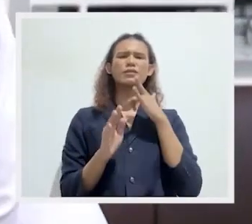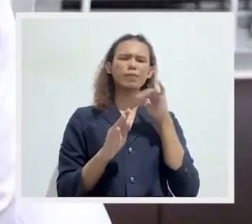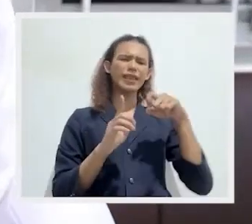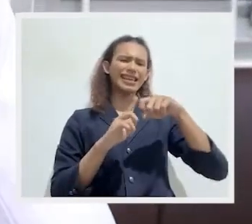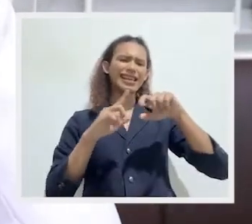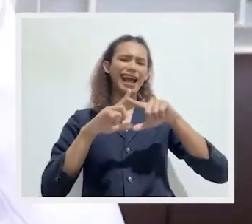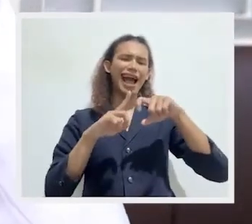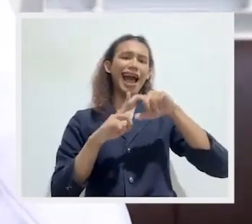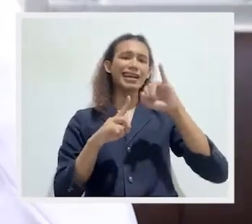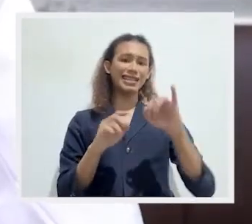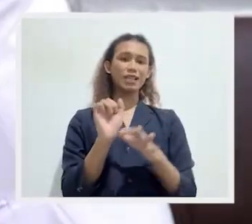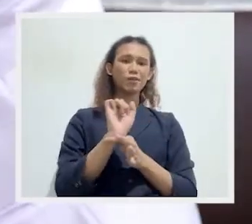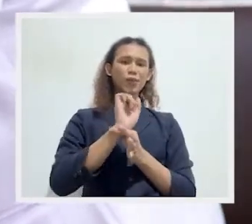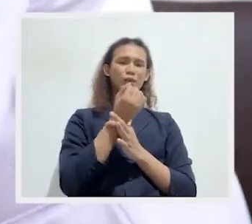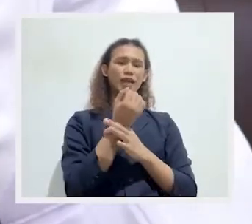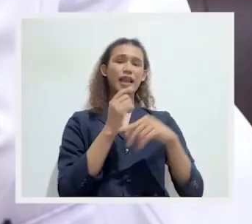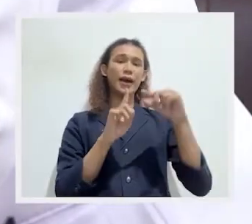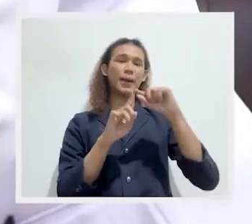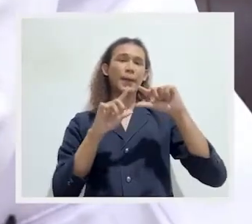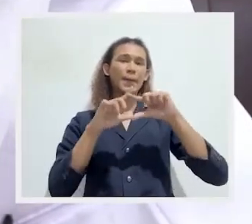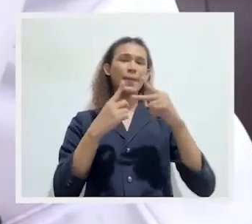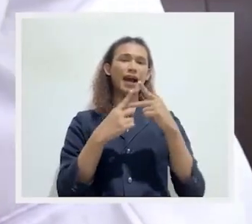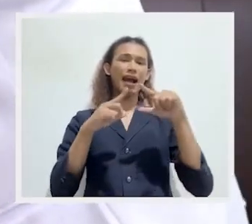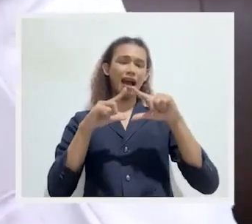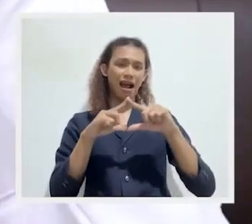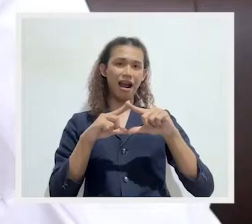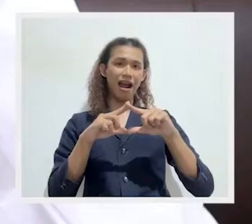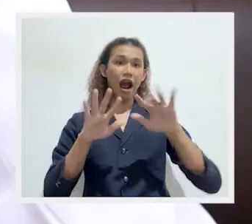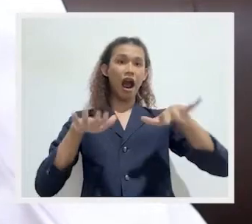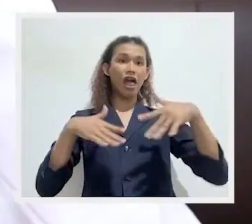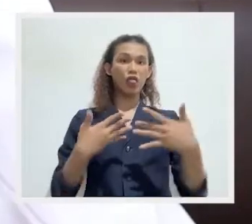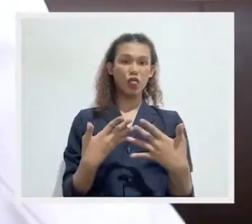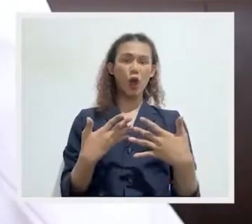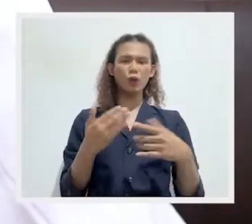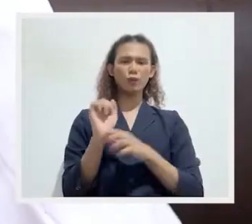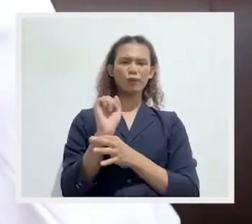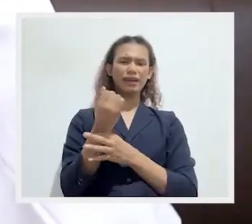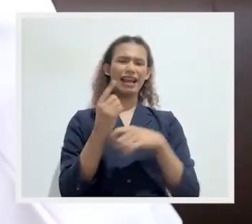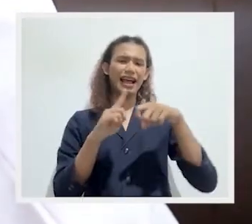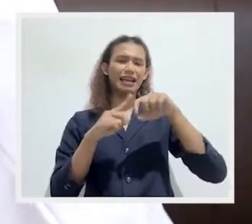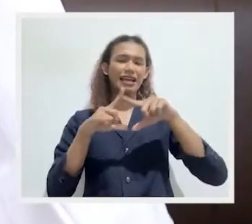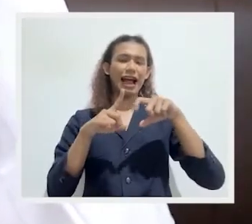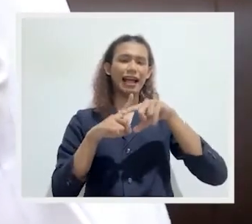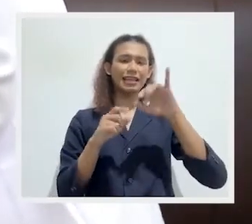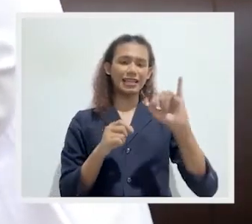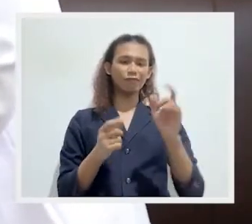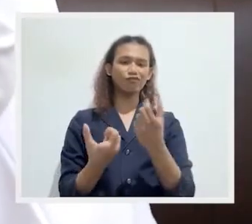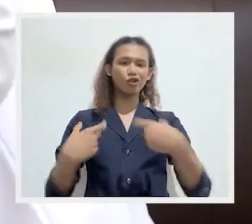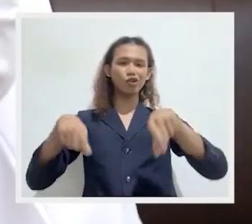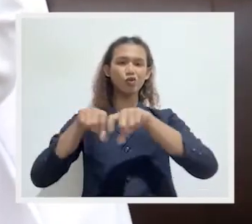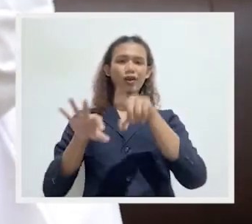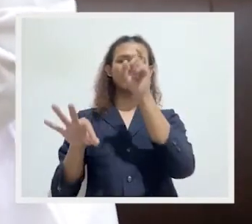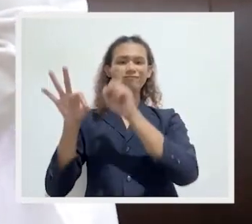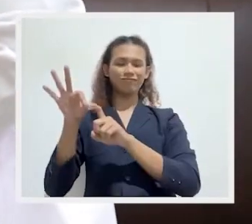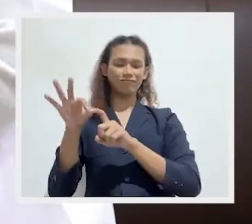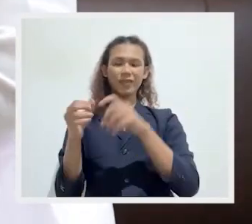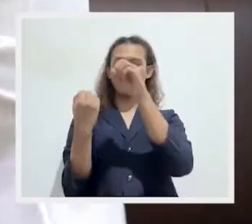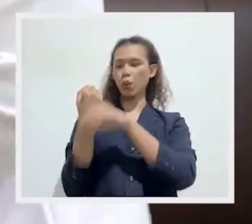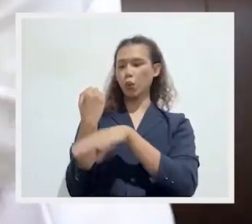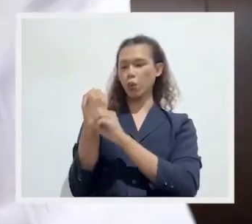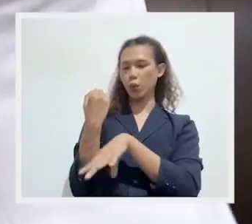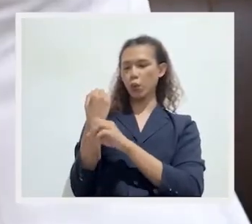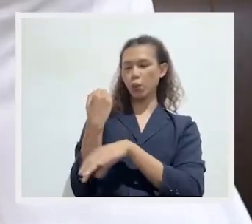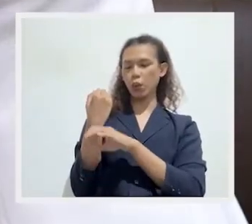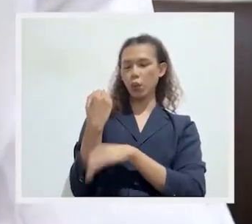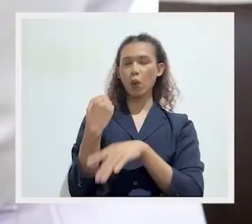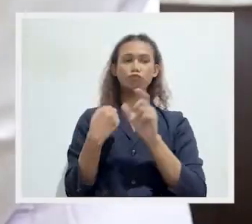bagian ekstremitas bawah, yaitu di paha atau bagian atas pergelangan kaki dengan kaf yang ada. Pengukuran tekanan darah